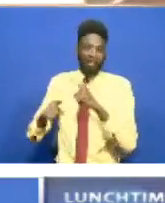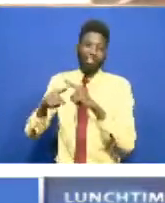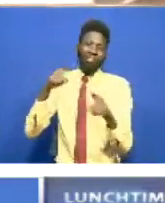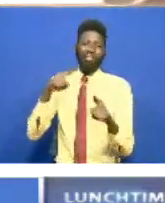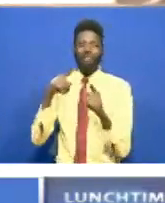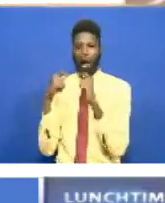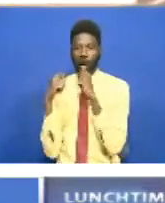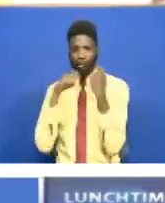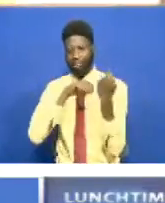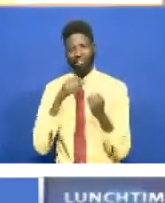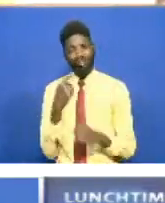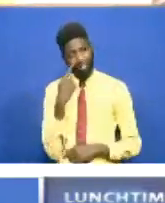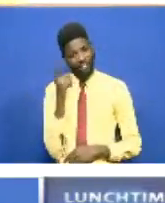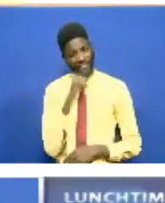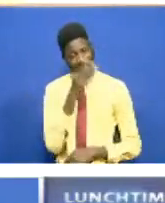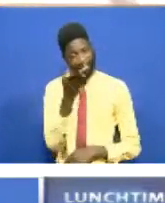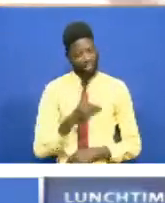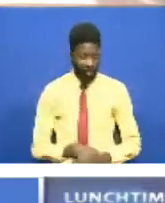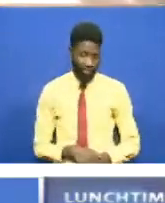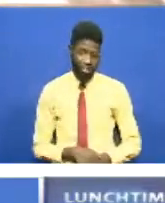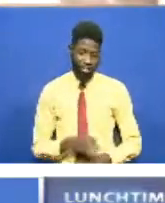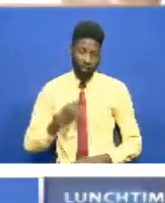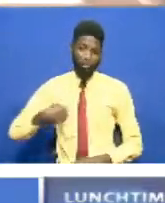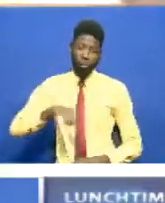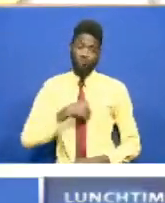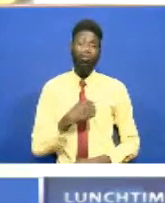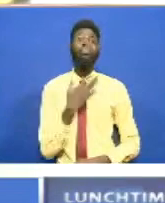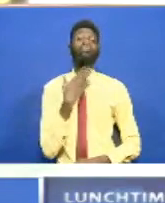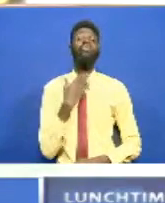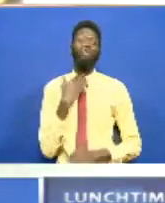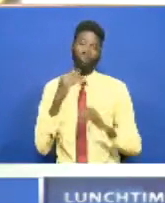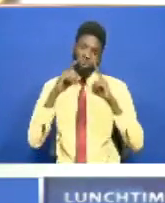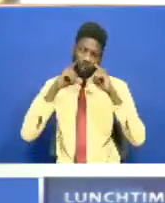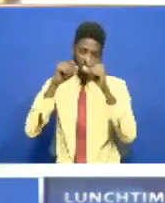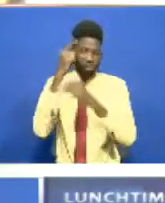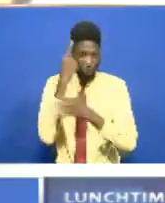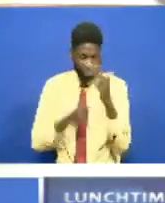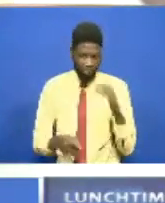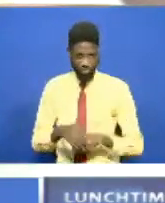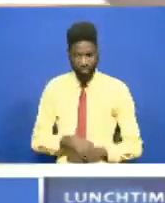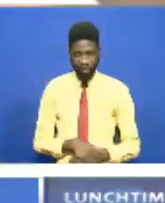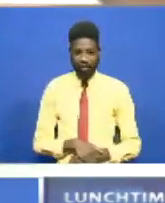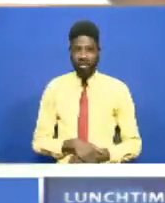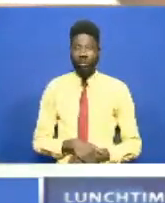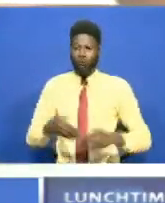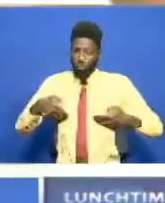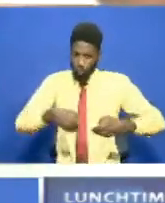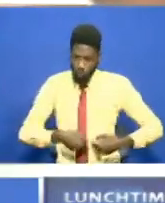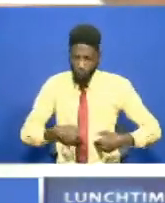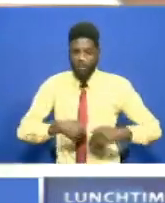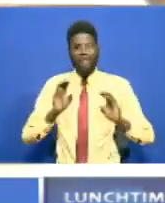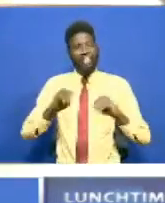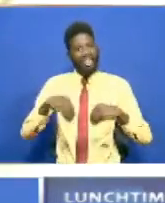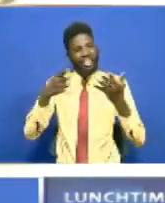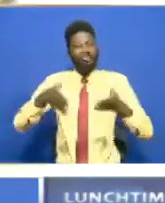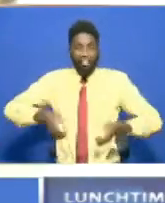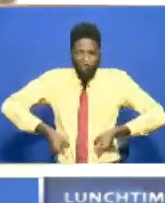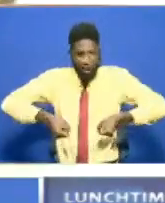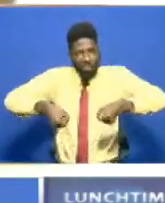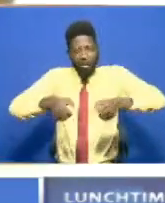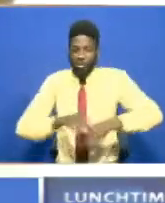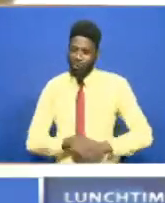Sio? Sasa tunasema waje kupatia vijana hii at wheelbarrow. Na hiyo kijana sio